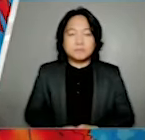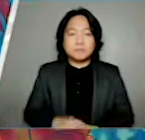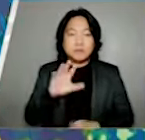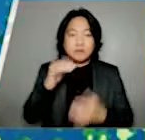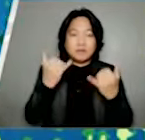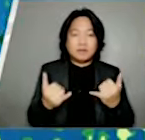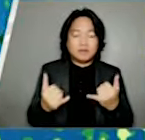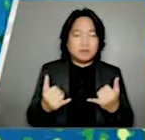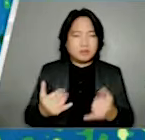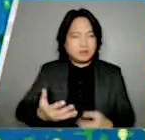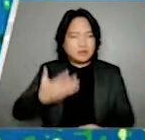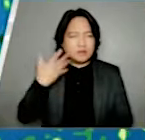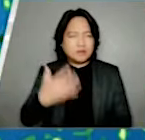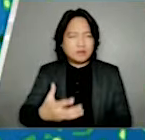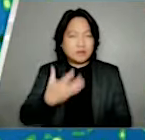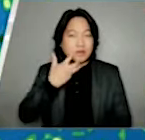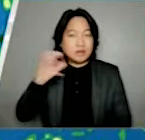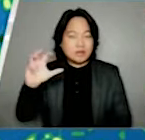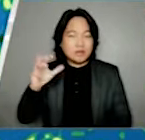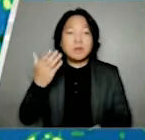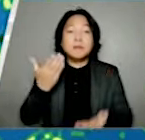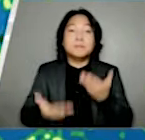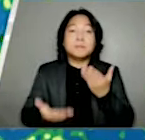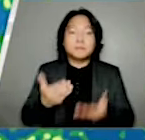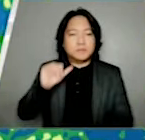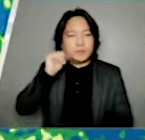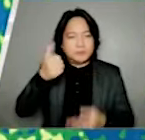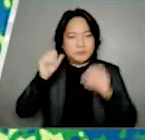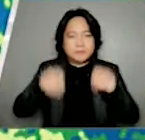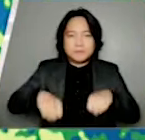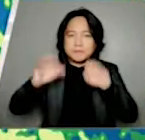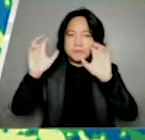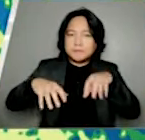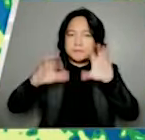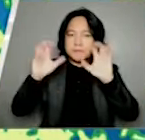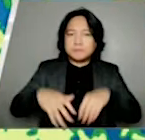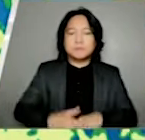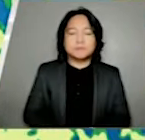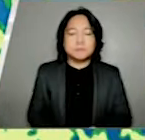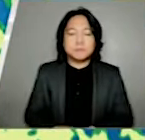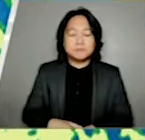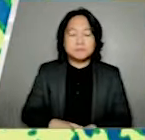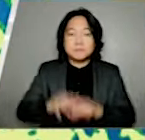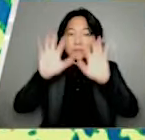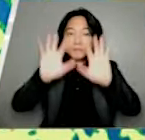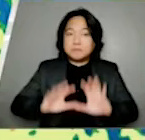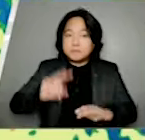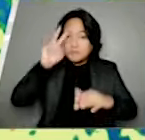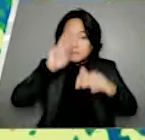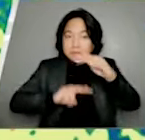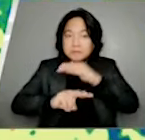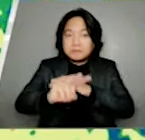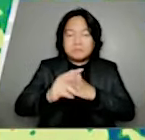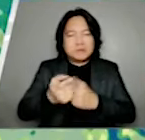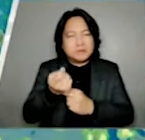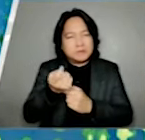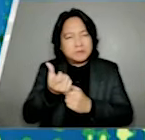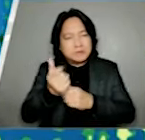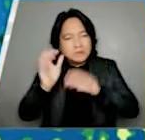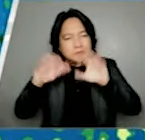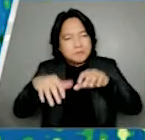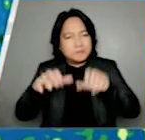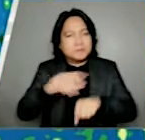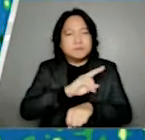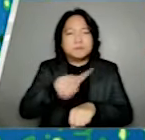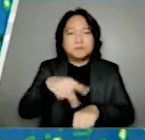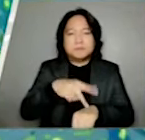posibleng maulit ang mga pag-ulan bukas. Base sa datos ng Metro Weather, bababa ang tsansa ng ulan sa halos buong bansa sa